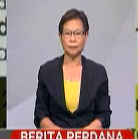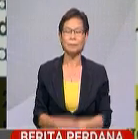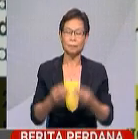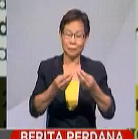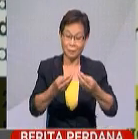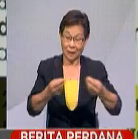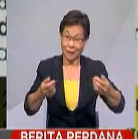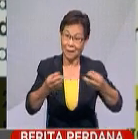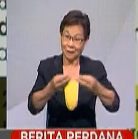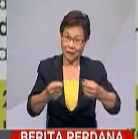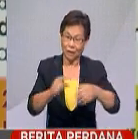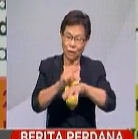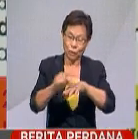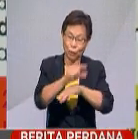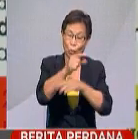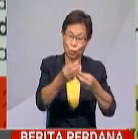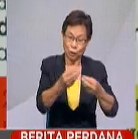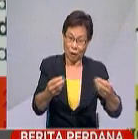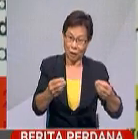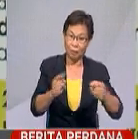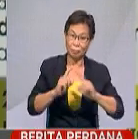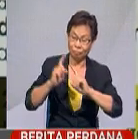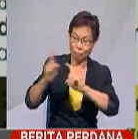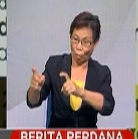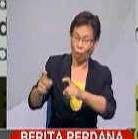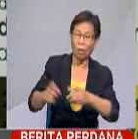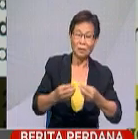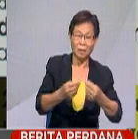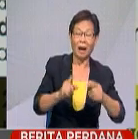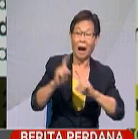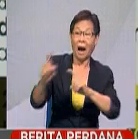gunakanlah tanah yang telah diberi hak milik ini